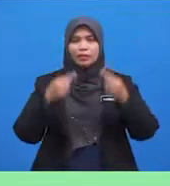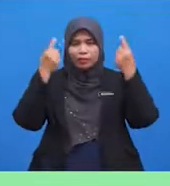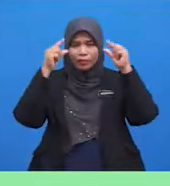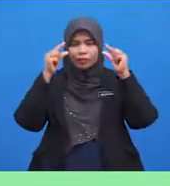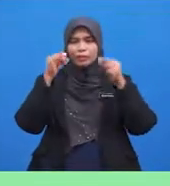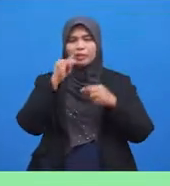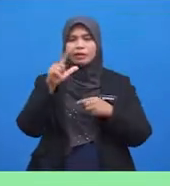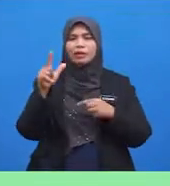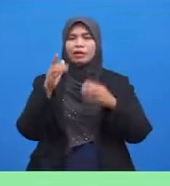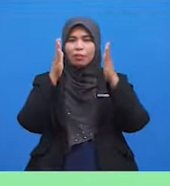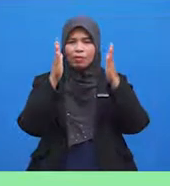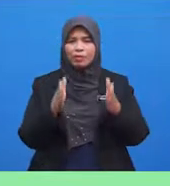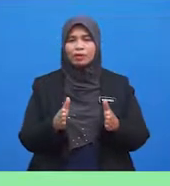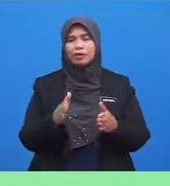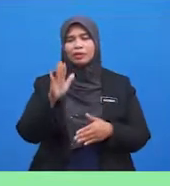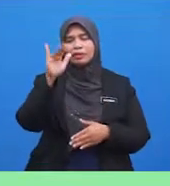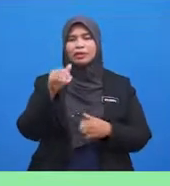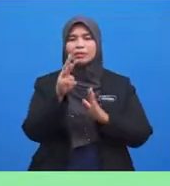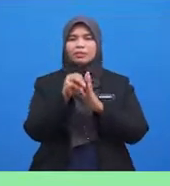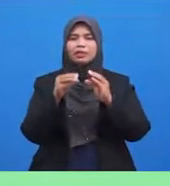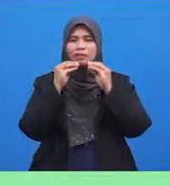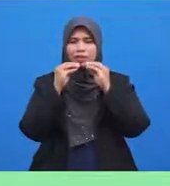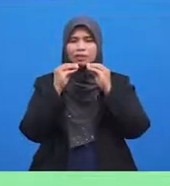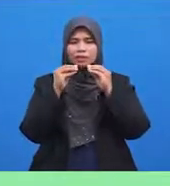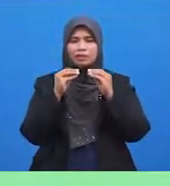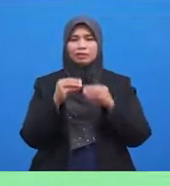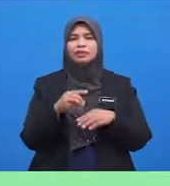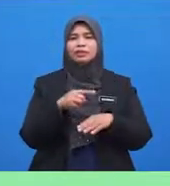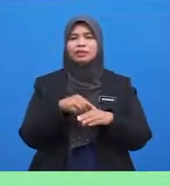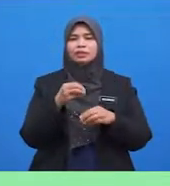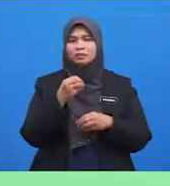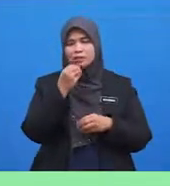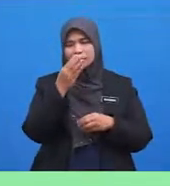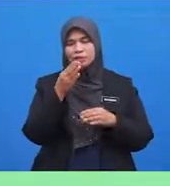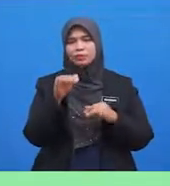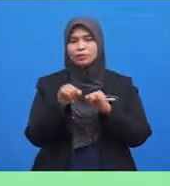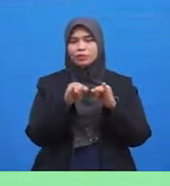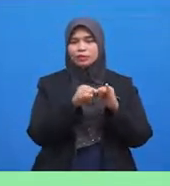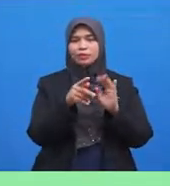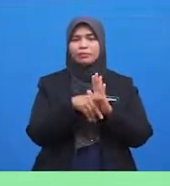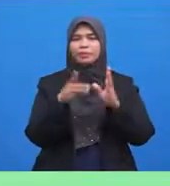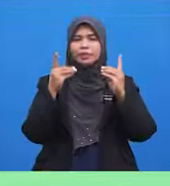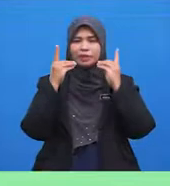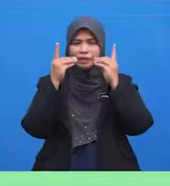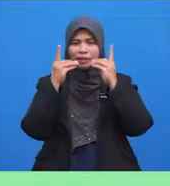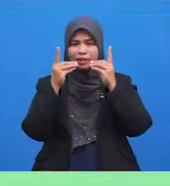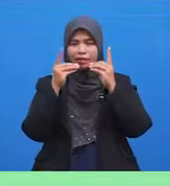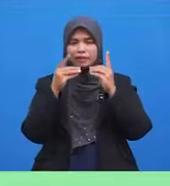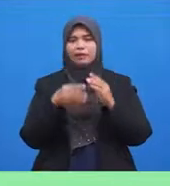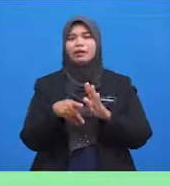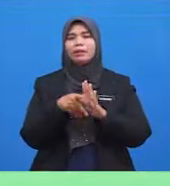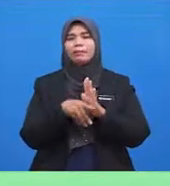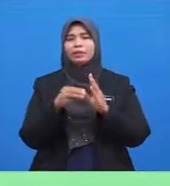Guru ialah orang yang mengajar, disebut juga sebagai